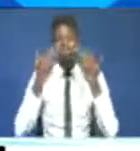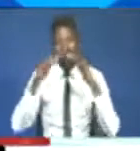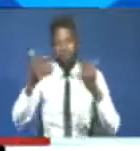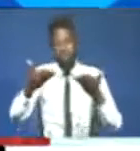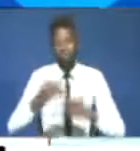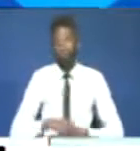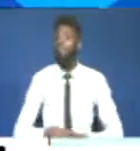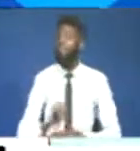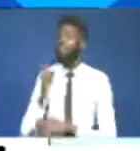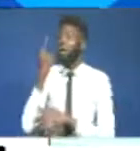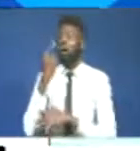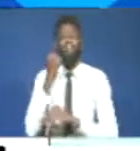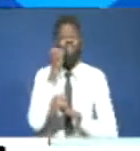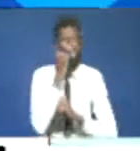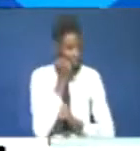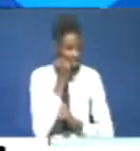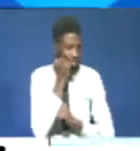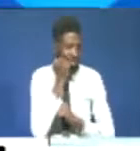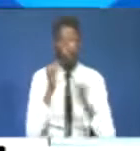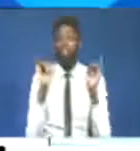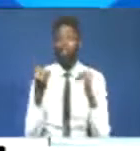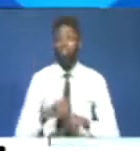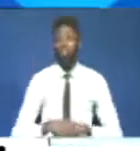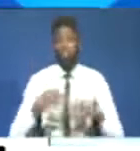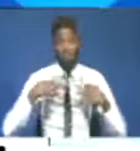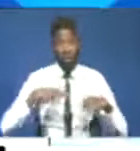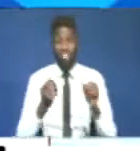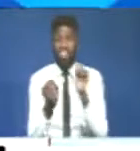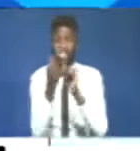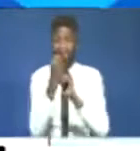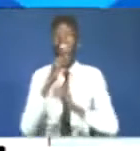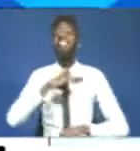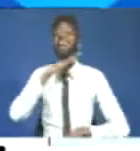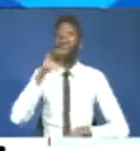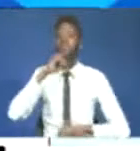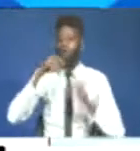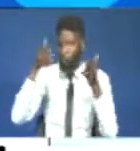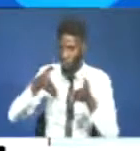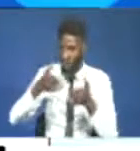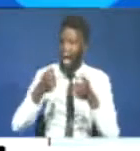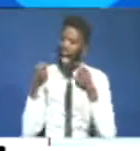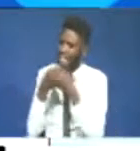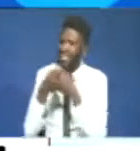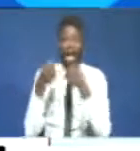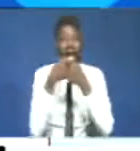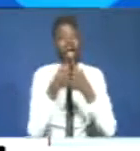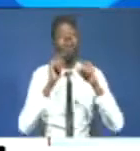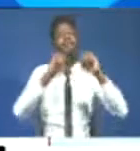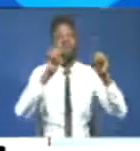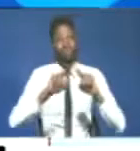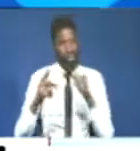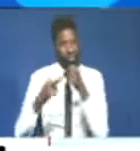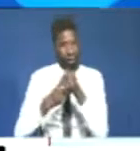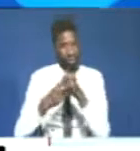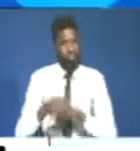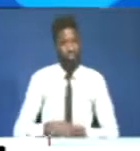kwamba watu 13 wamefariki hii leo katika ajali saba tofauti katika kaunti za Kiambu na Kajiado. Sita